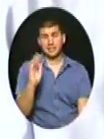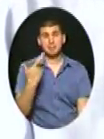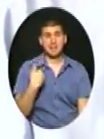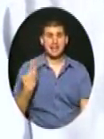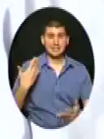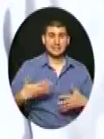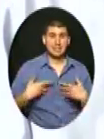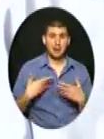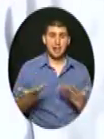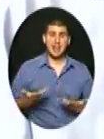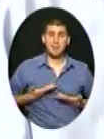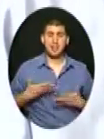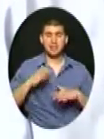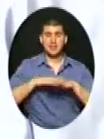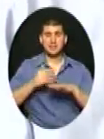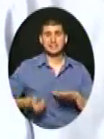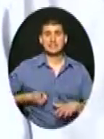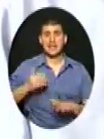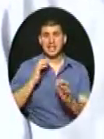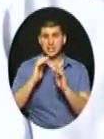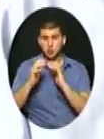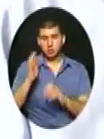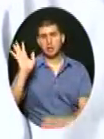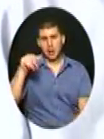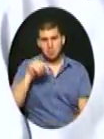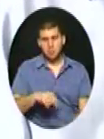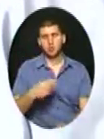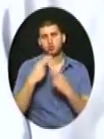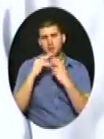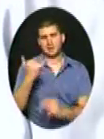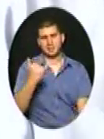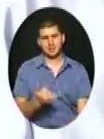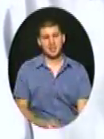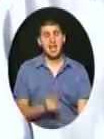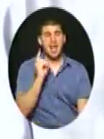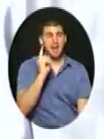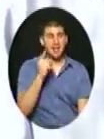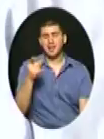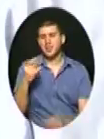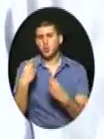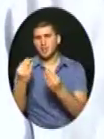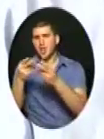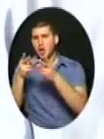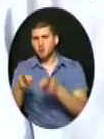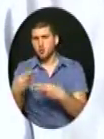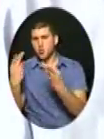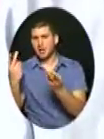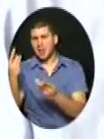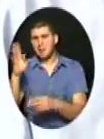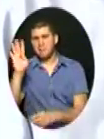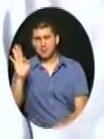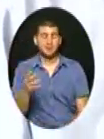הייתי שמח לקבל את תפקיד שר תקשורת גם כאן התשובה היא חיובית אבל אמרתה פותח לנתניהו יותר מאופציה